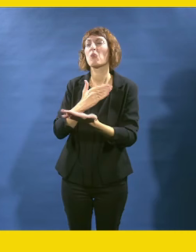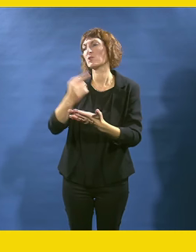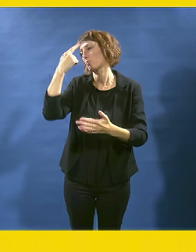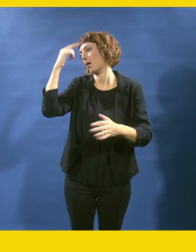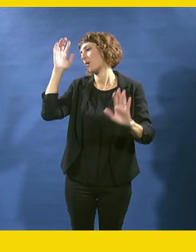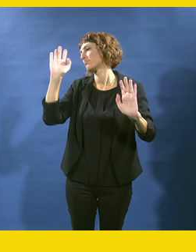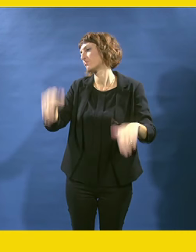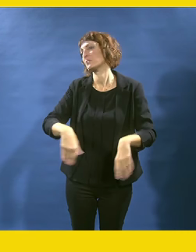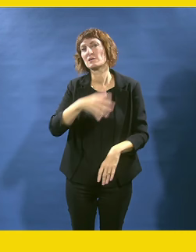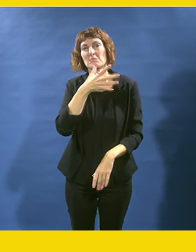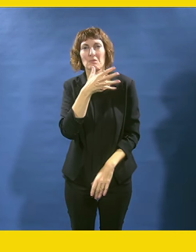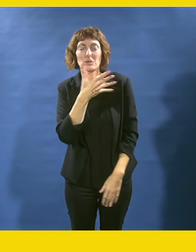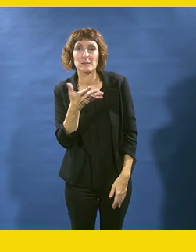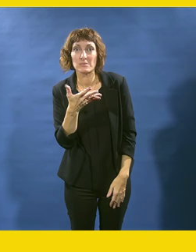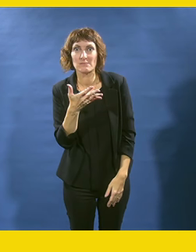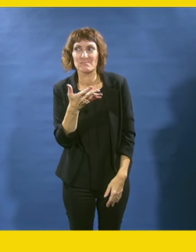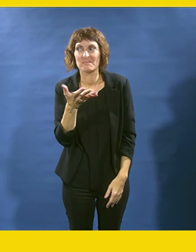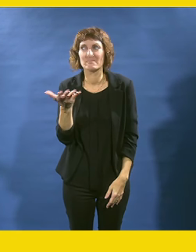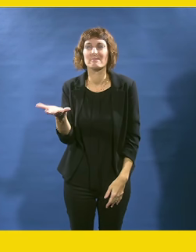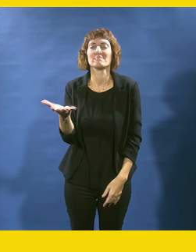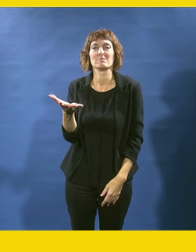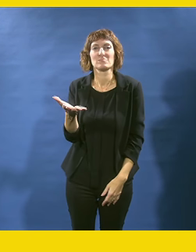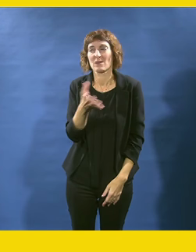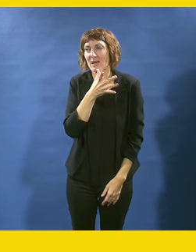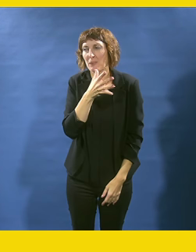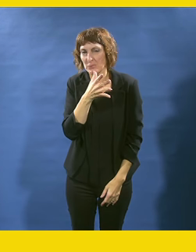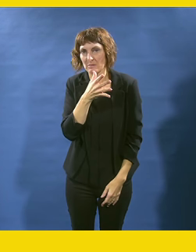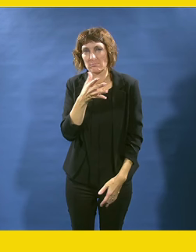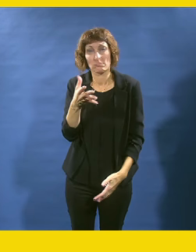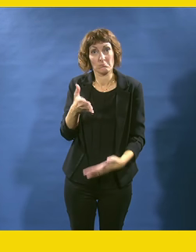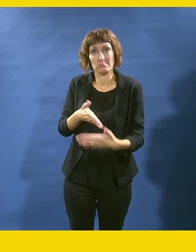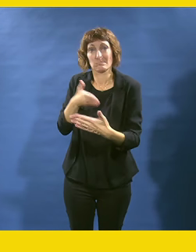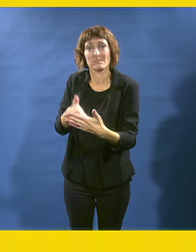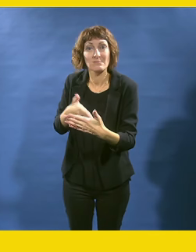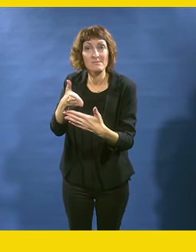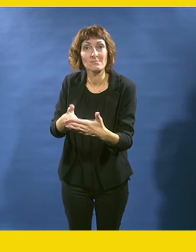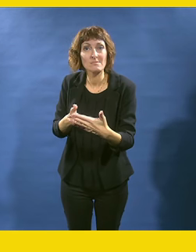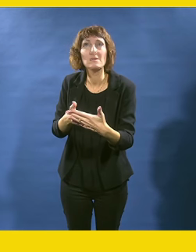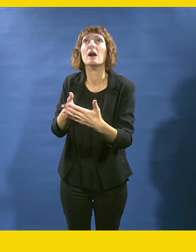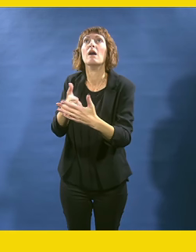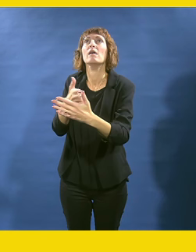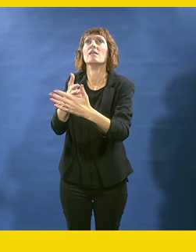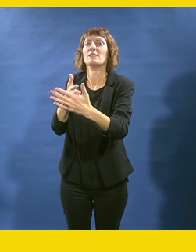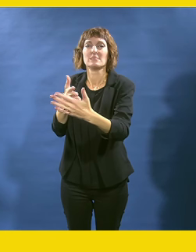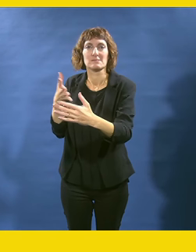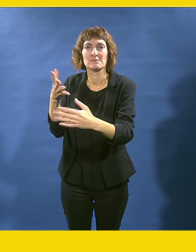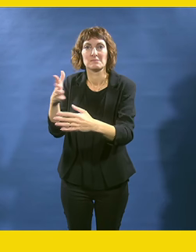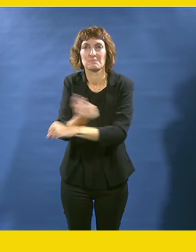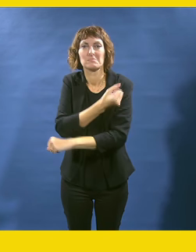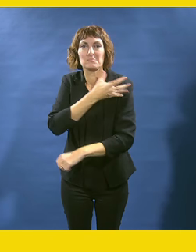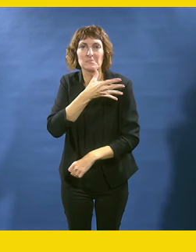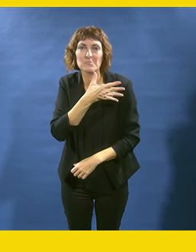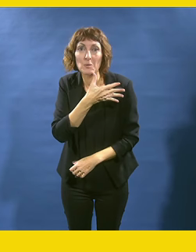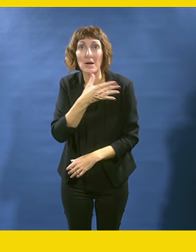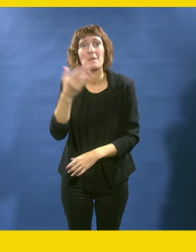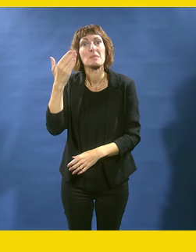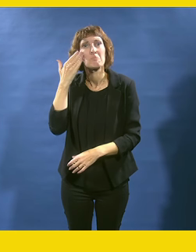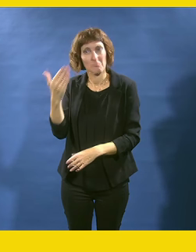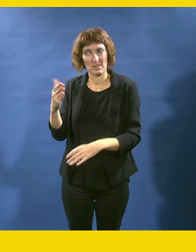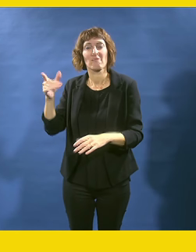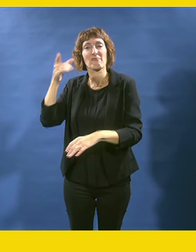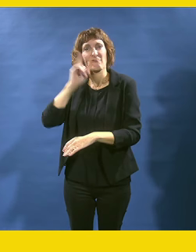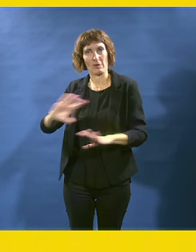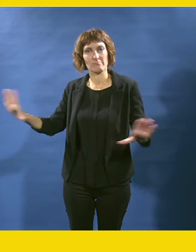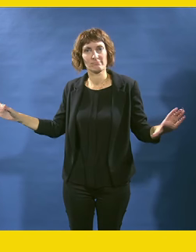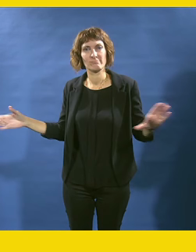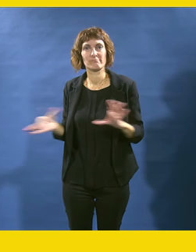Mais face à une œuvre décrite comme impossible, inaccessible et hors de portée, lorsque les femmes s'unissent, lorsqu'une